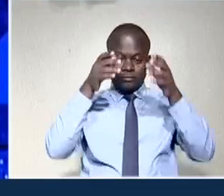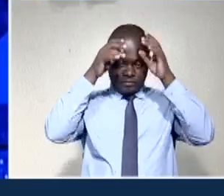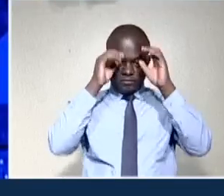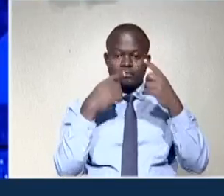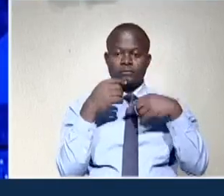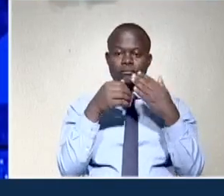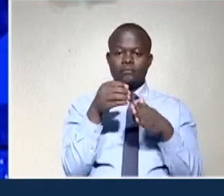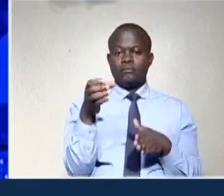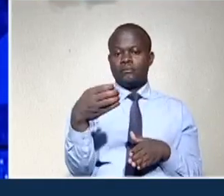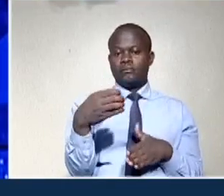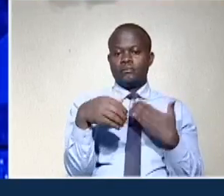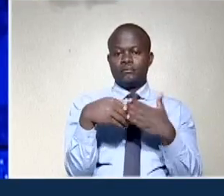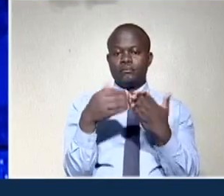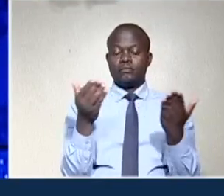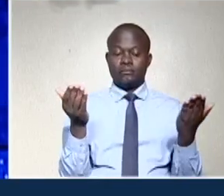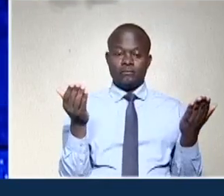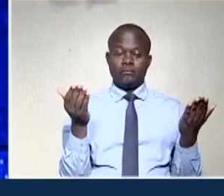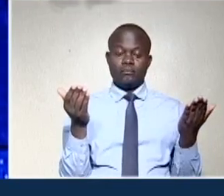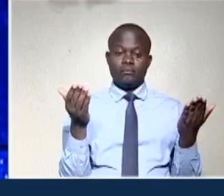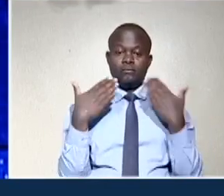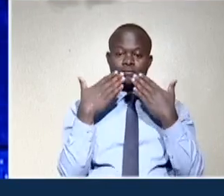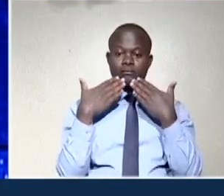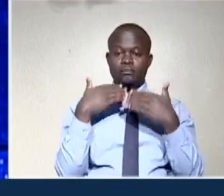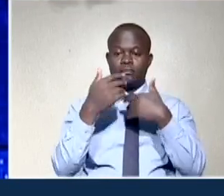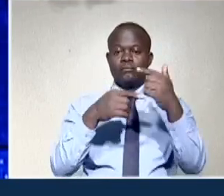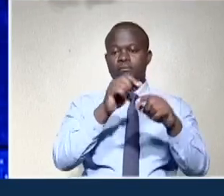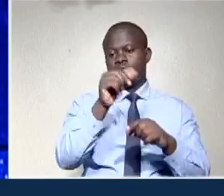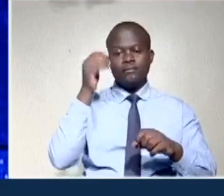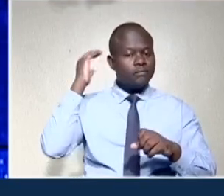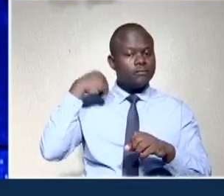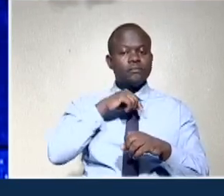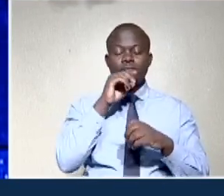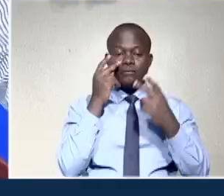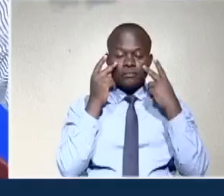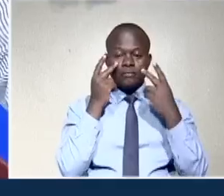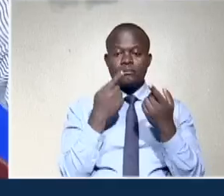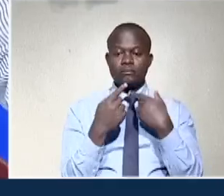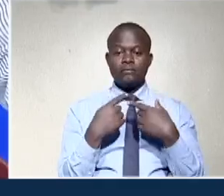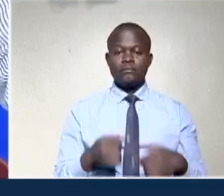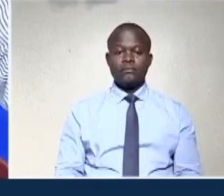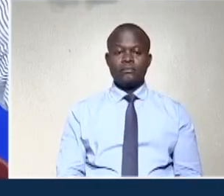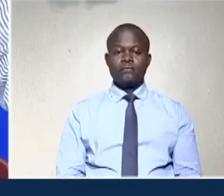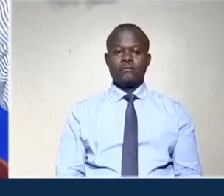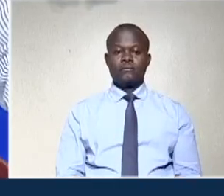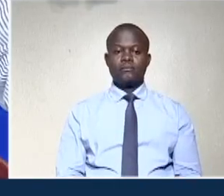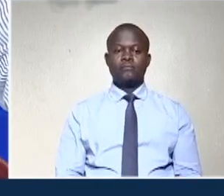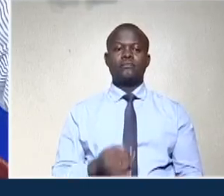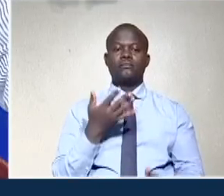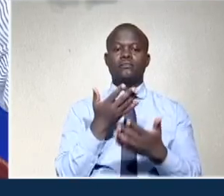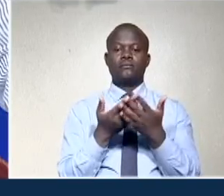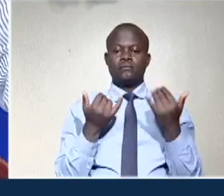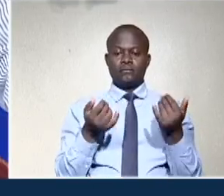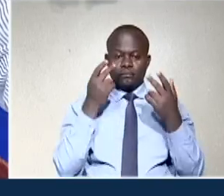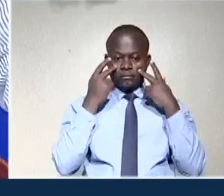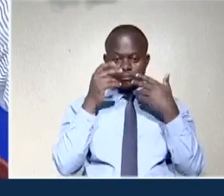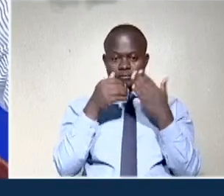kuri urwo ruhande rwa koperative ubwo twagushimira tugakomeza n'andi makuru nta urabona muvugana Yego kugeza n'ubu ngubu urabona